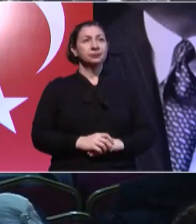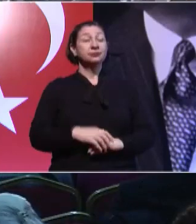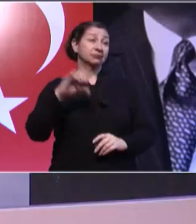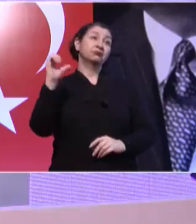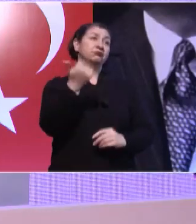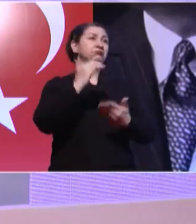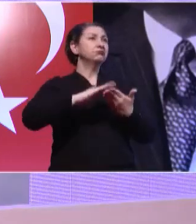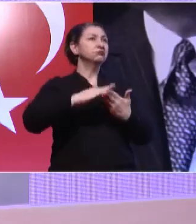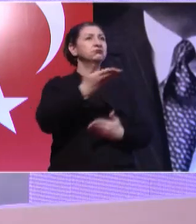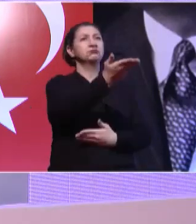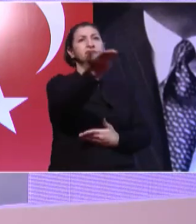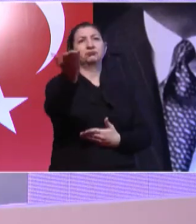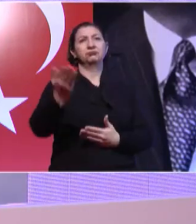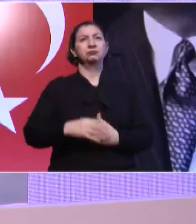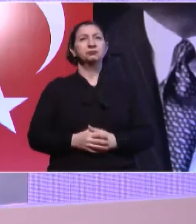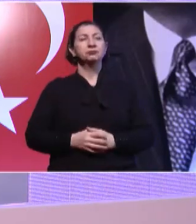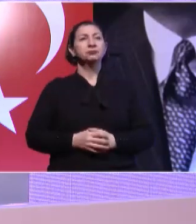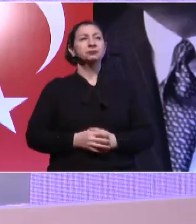Değerli arkadaşlarım,